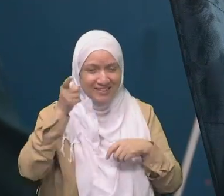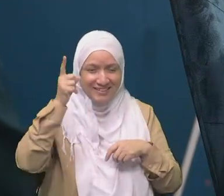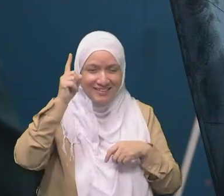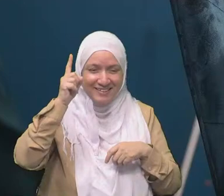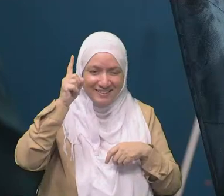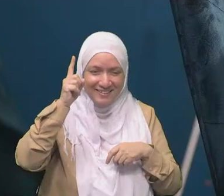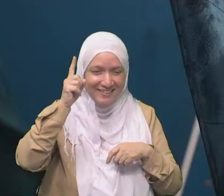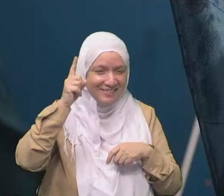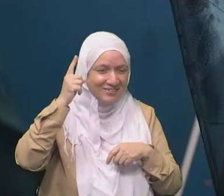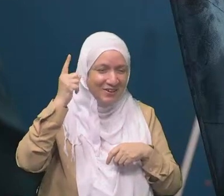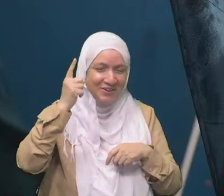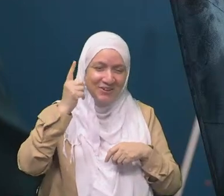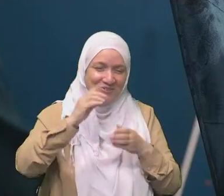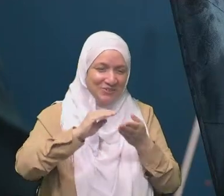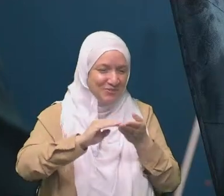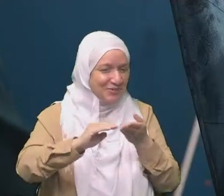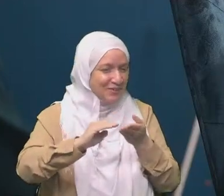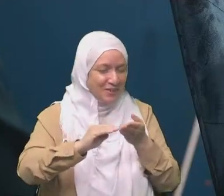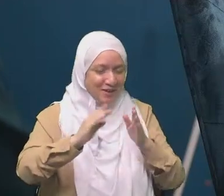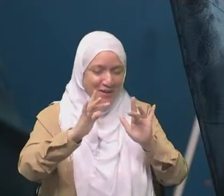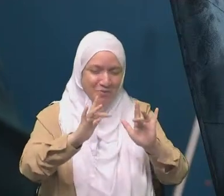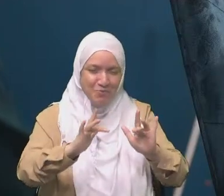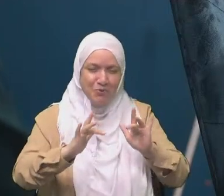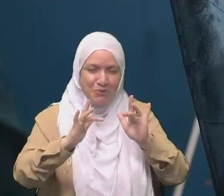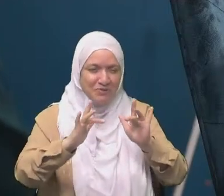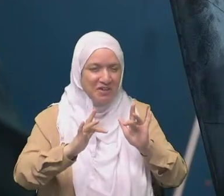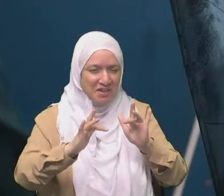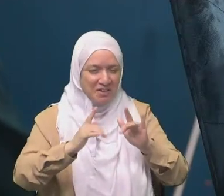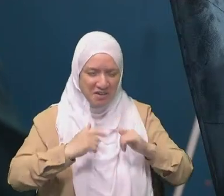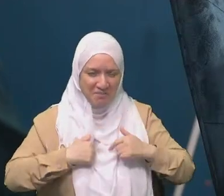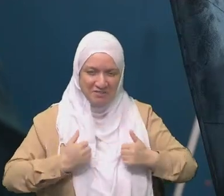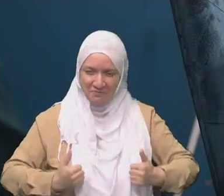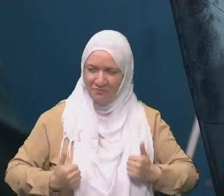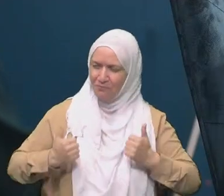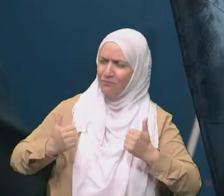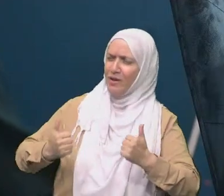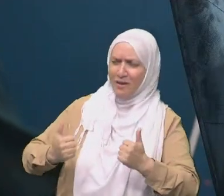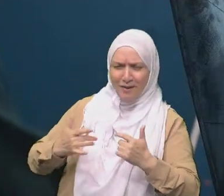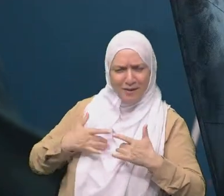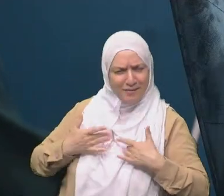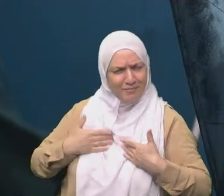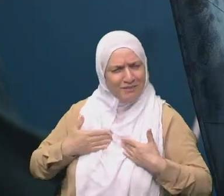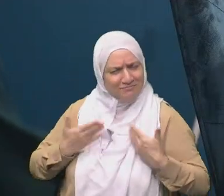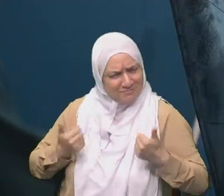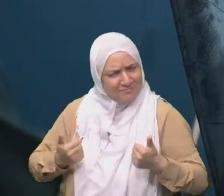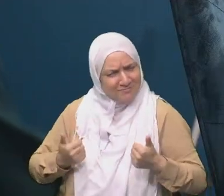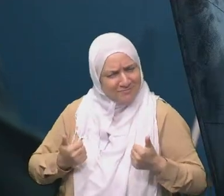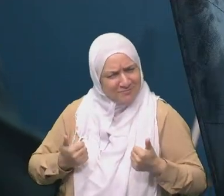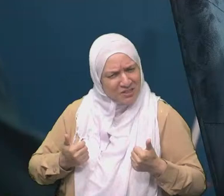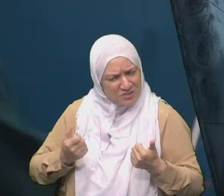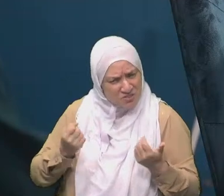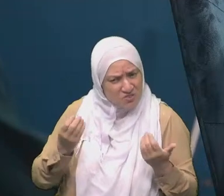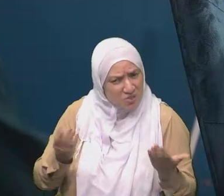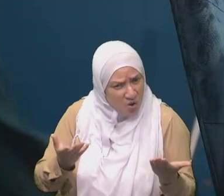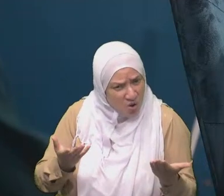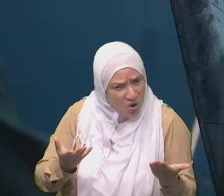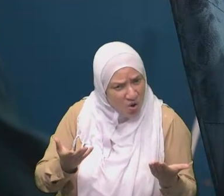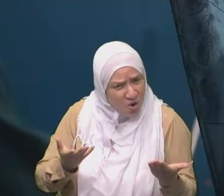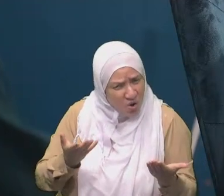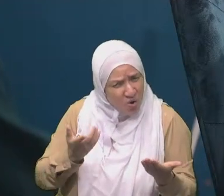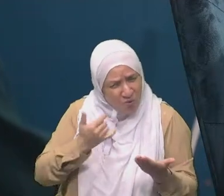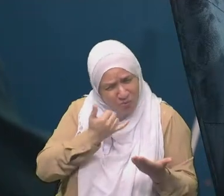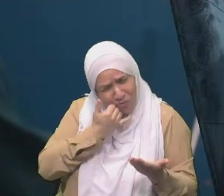most merciful. So we should be fine right now. They give the hadith and they quote the ayat, but in the wrong way. قال وبالاحتجاج بالقدر